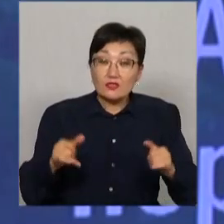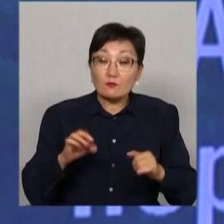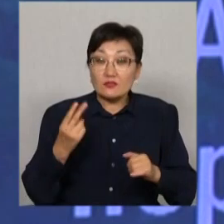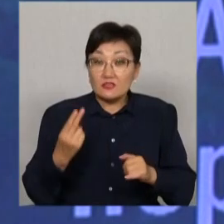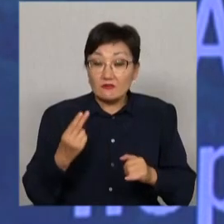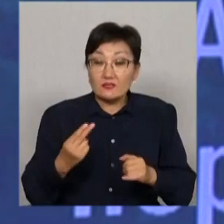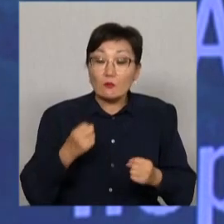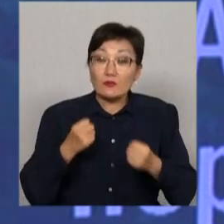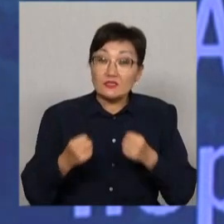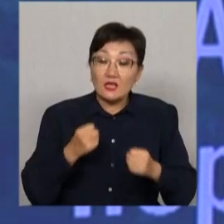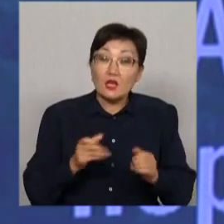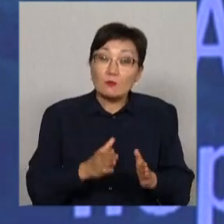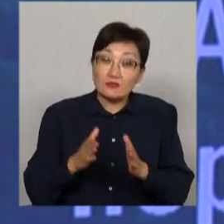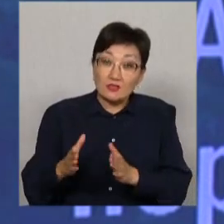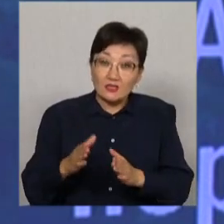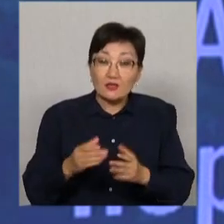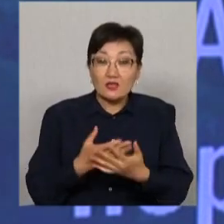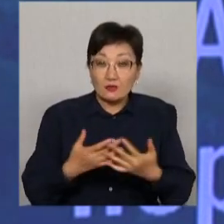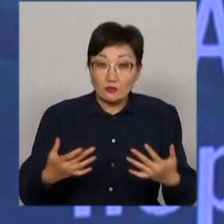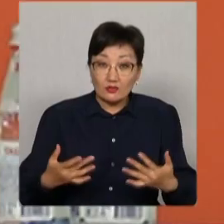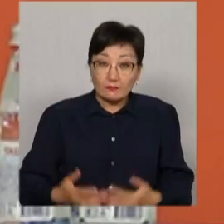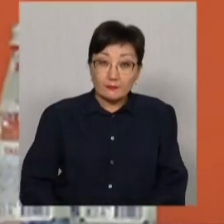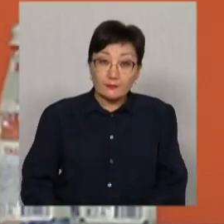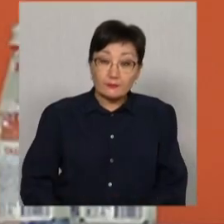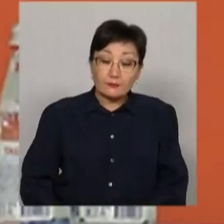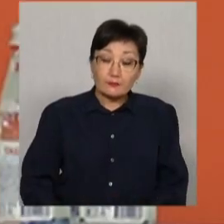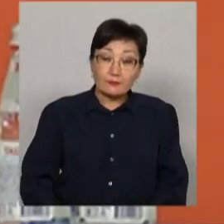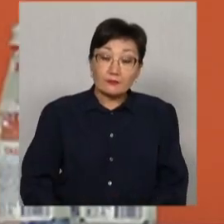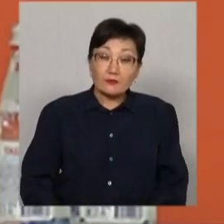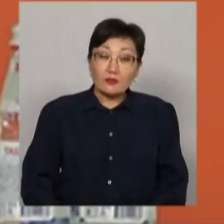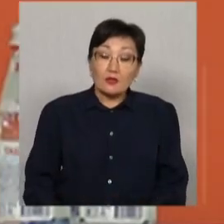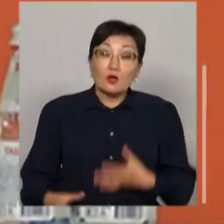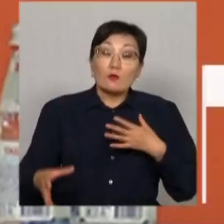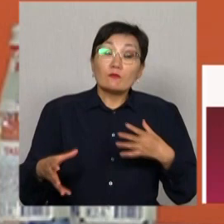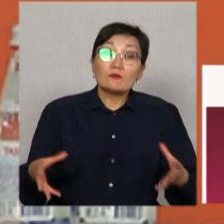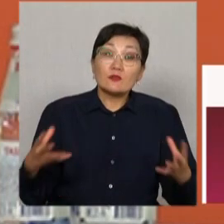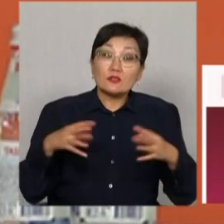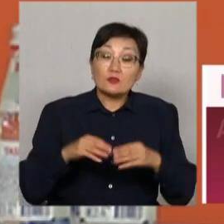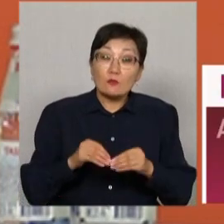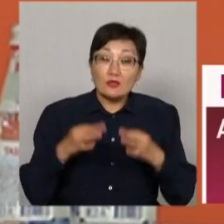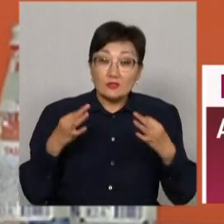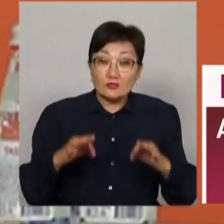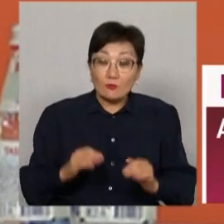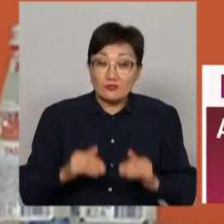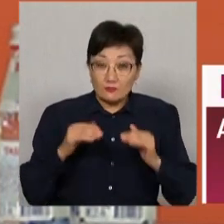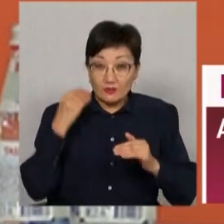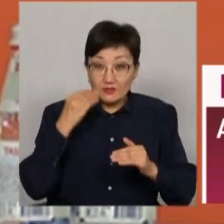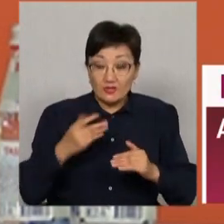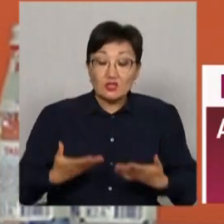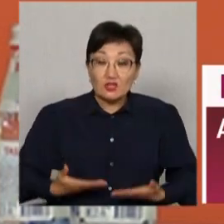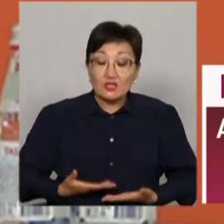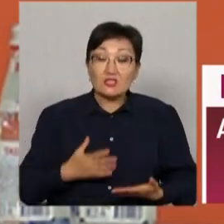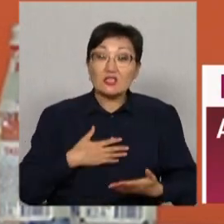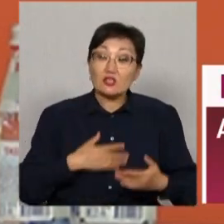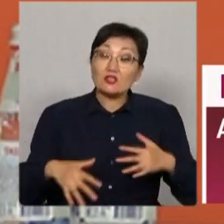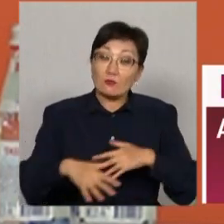социальная устойчивость и стабильность, и не только. Все это вместе позволит значительно повысить качество жизни наших